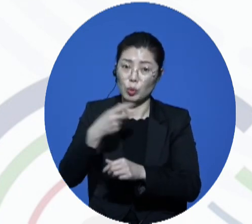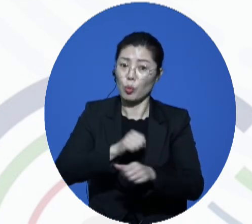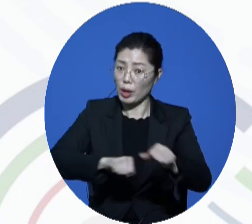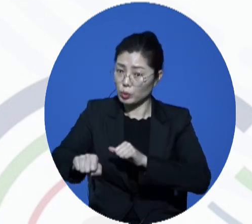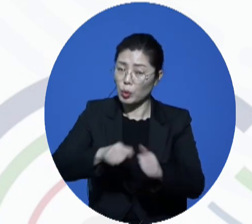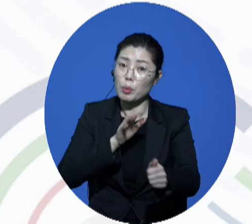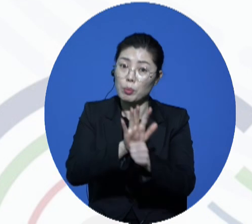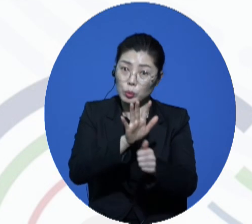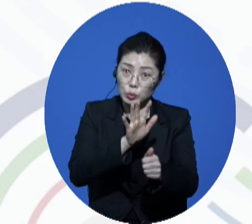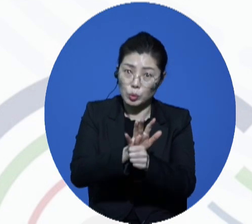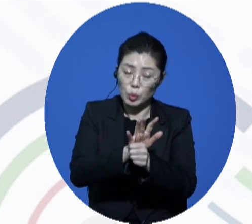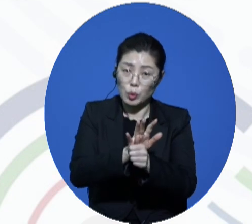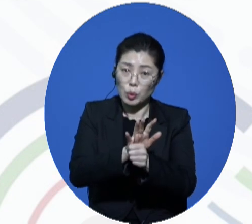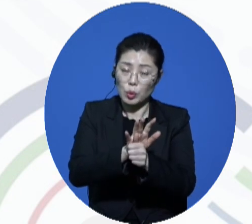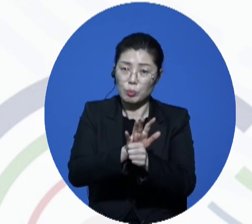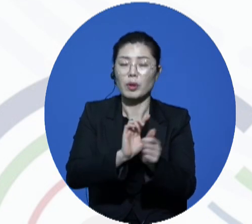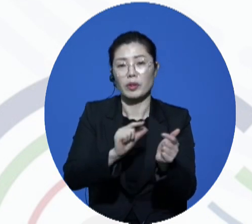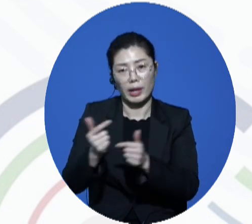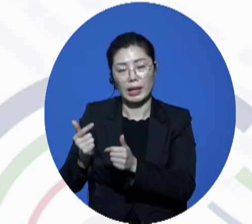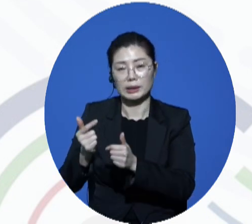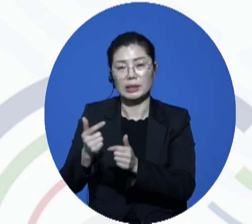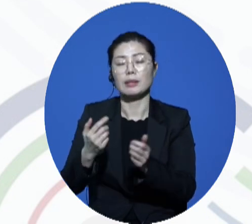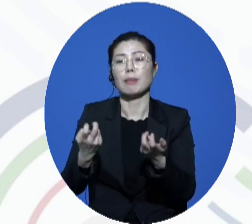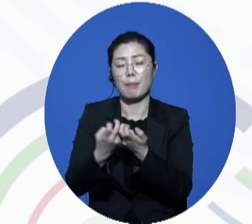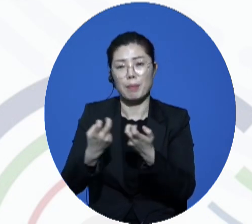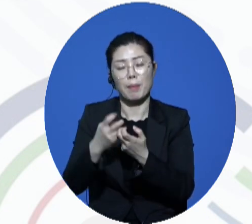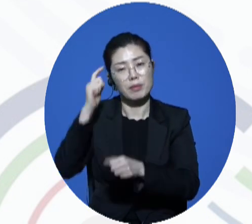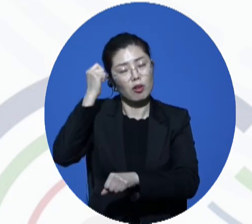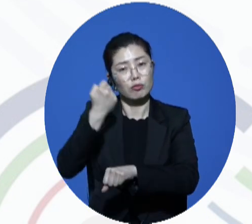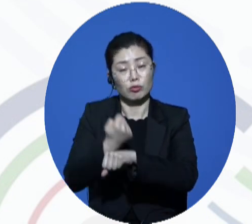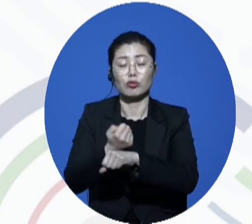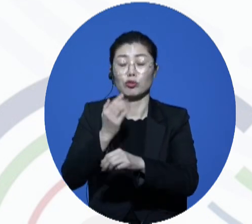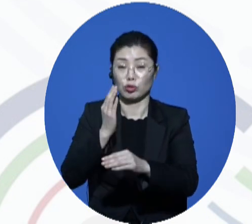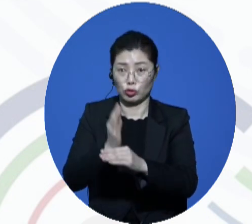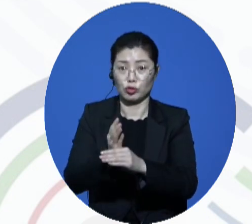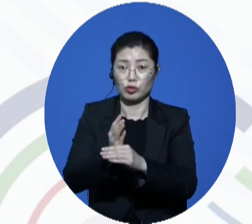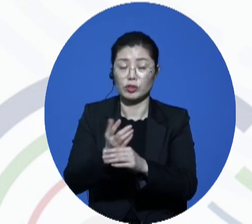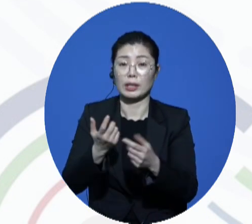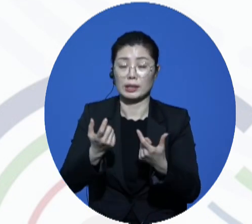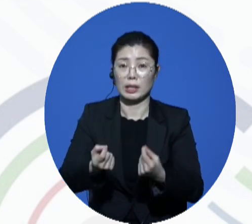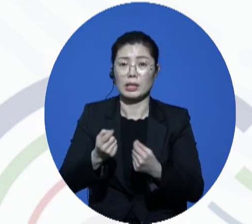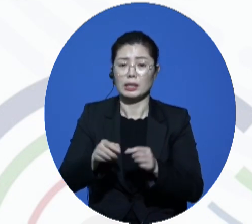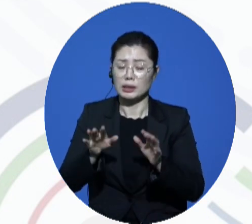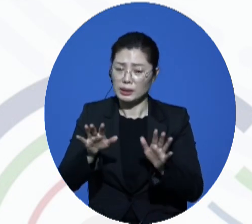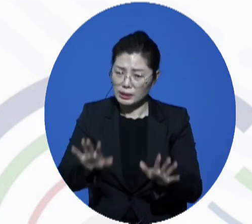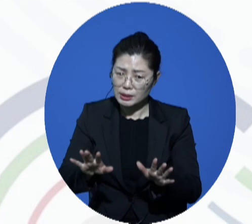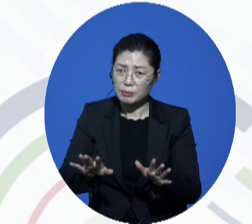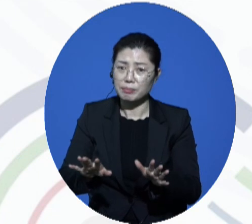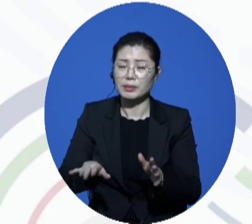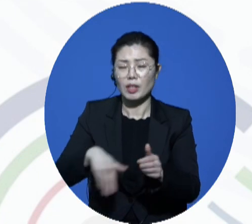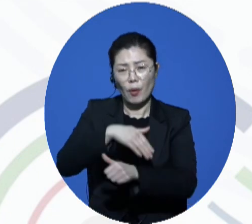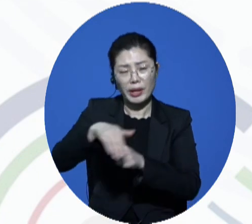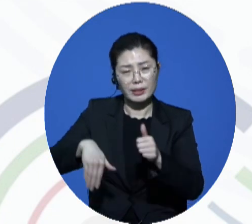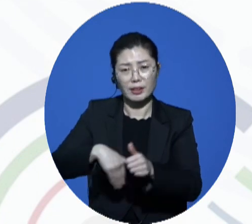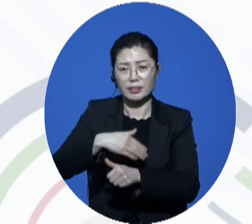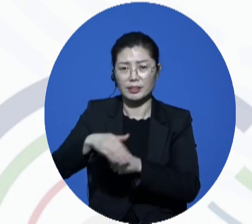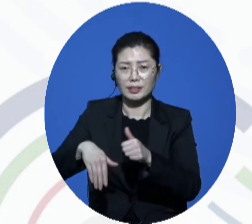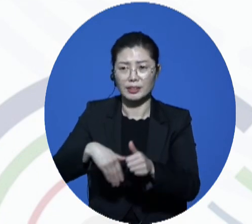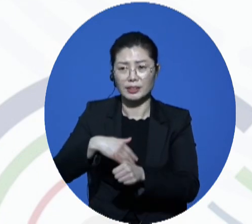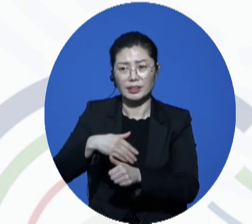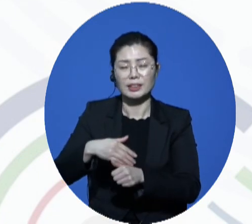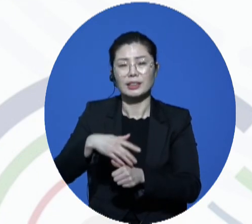대안들을 더 많이 고려하고 있는 것 같습니다. 하지만 아직까지는 이 시설의 제도가 아직 좀